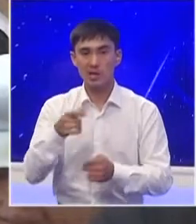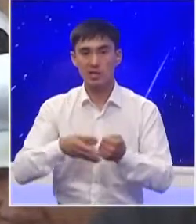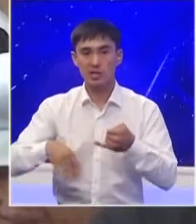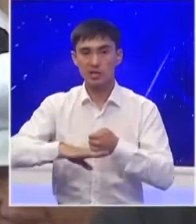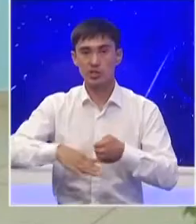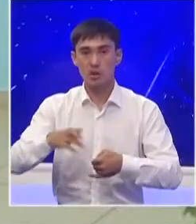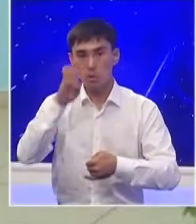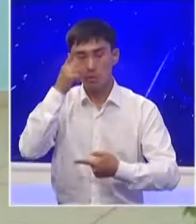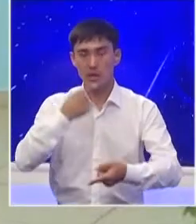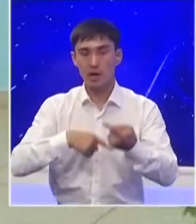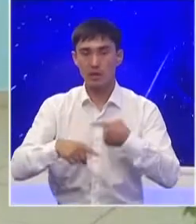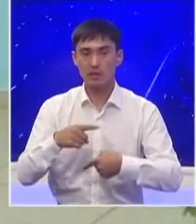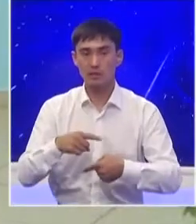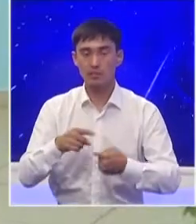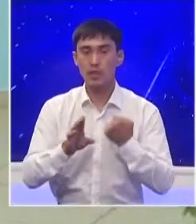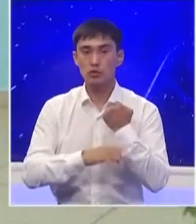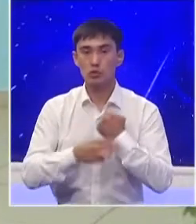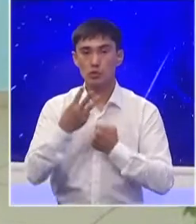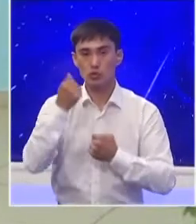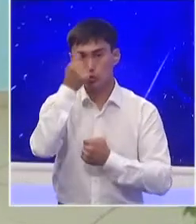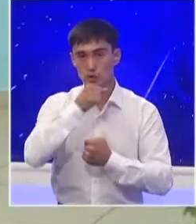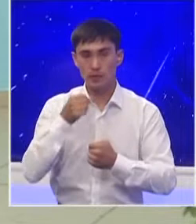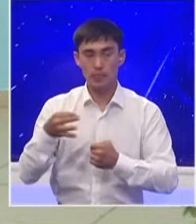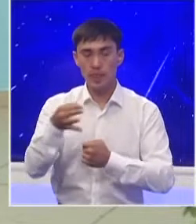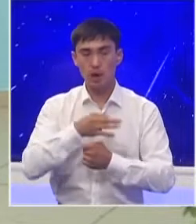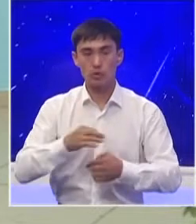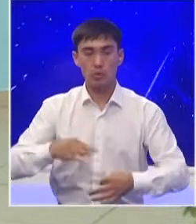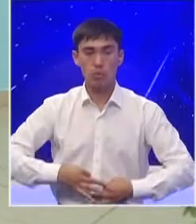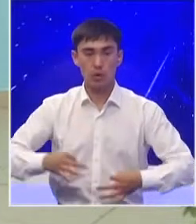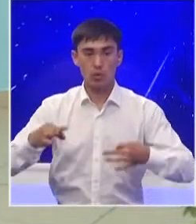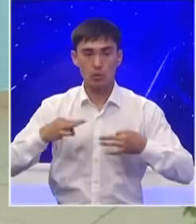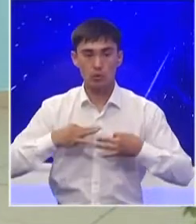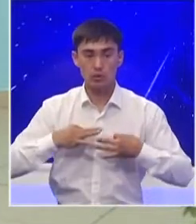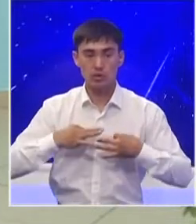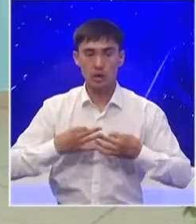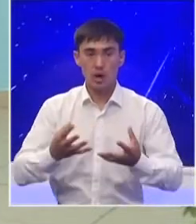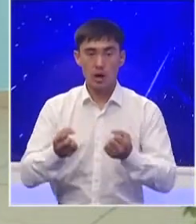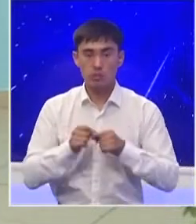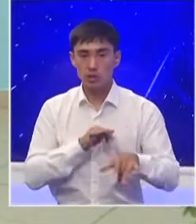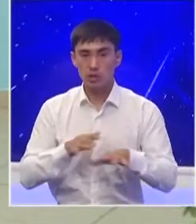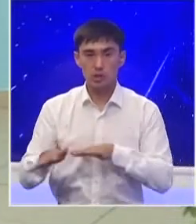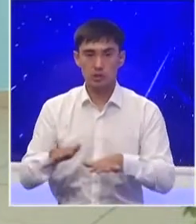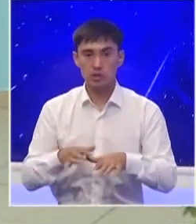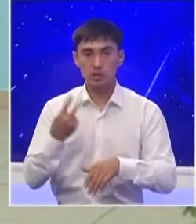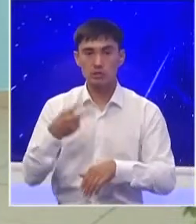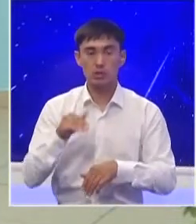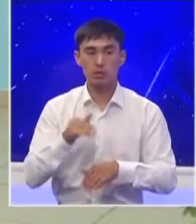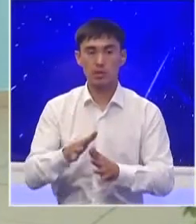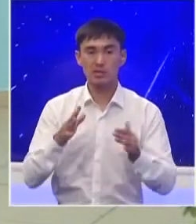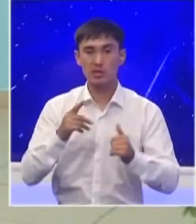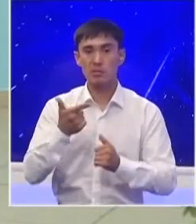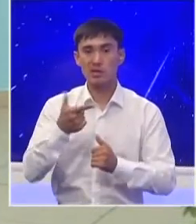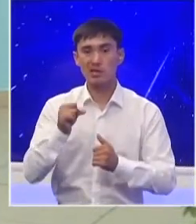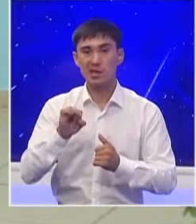қайтарылған. Соңғы 3 жылда аудан прокуратурасы қабылдаған шаралардың арқасында 20 мыңнан астам гектар